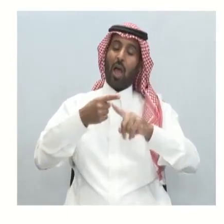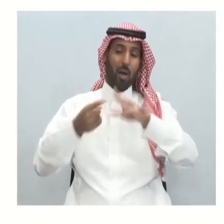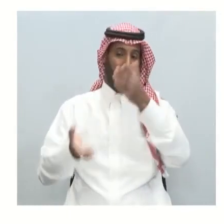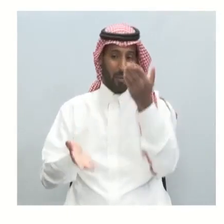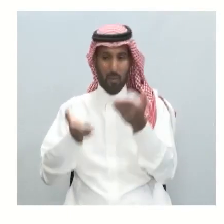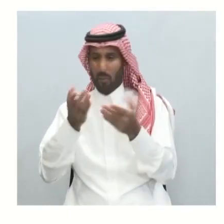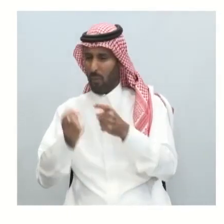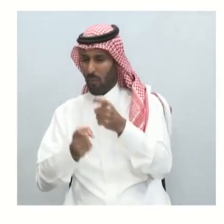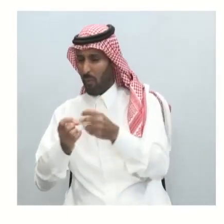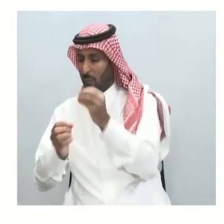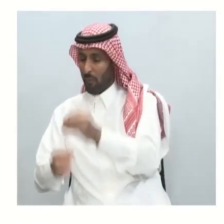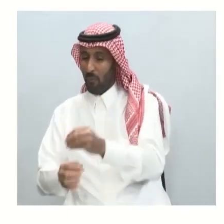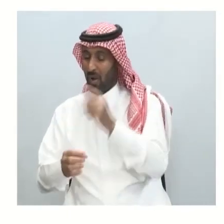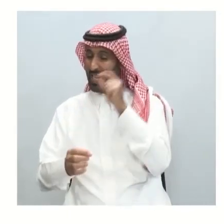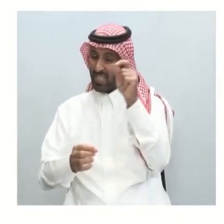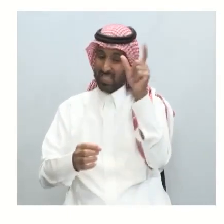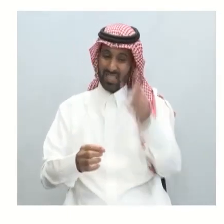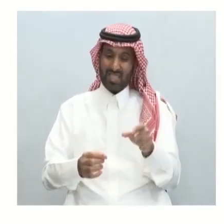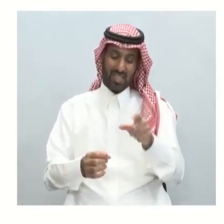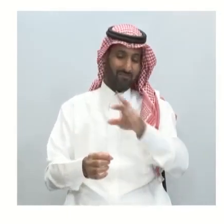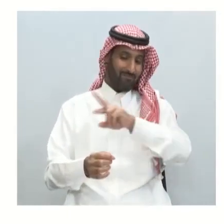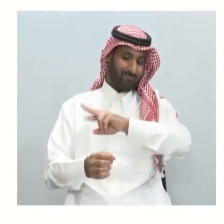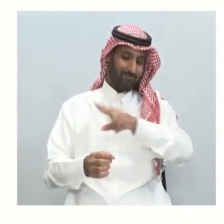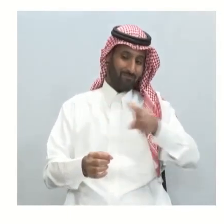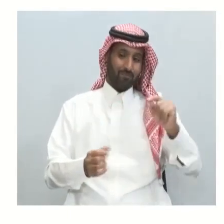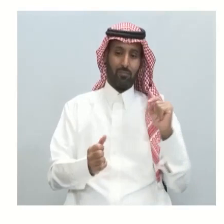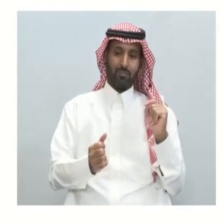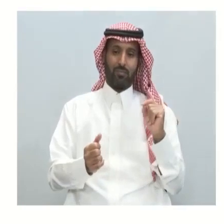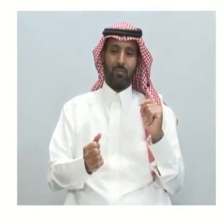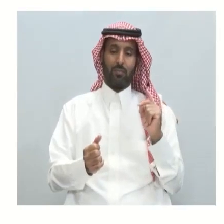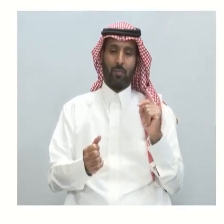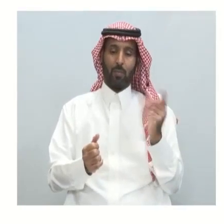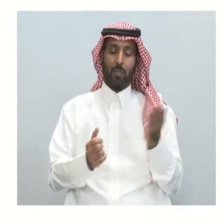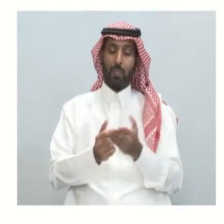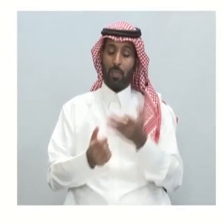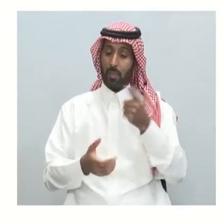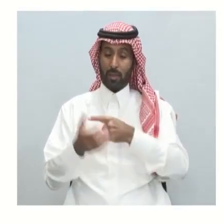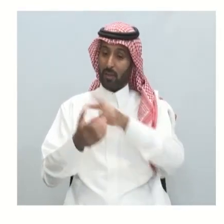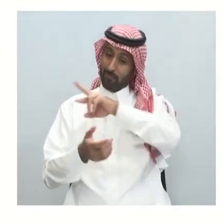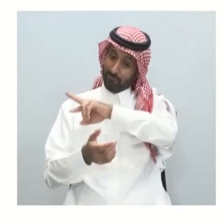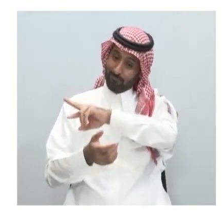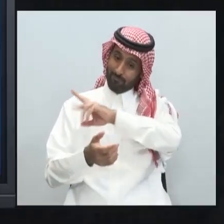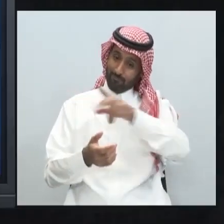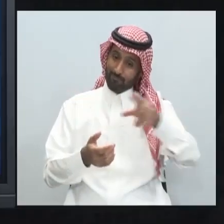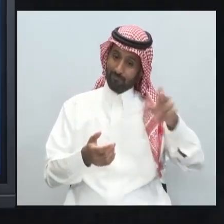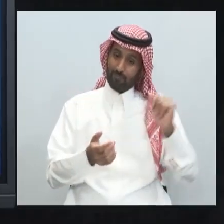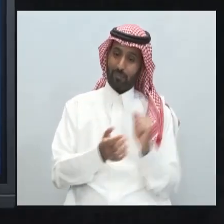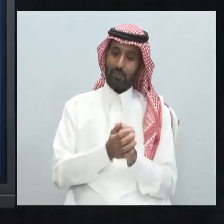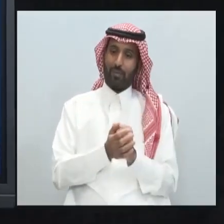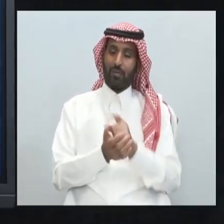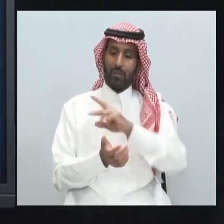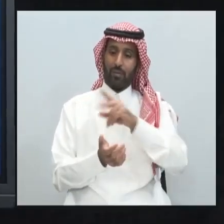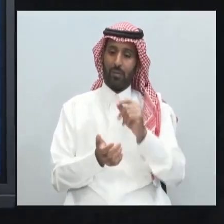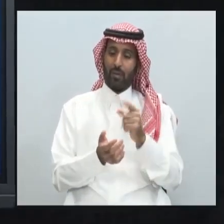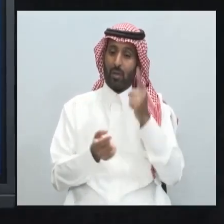متساوي الجزيء ككل غير متماثل هذا يعطيني ان المركب او الجزيء ككل هو جزيء